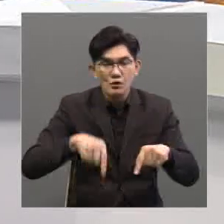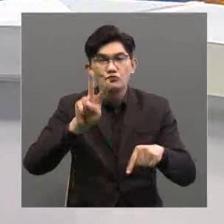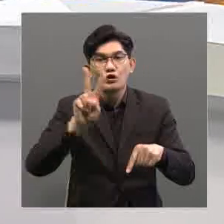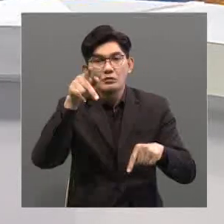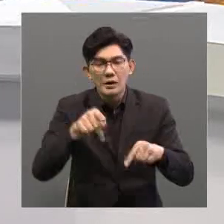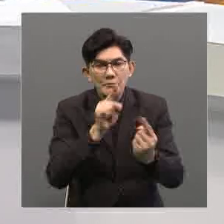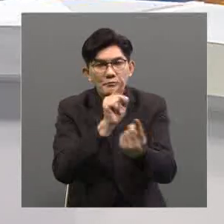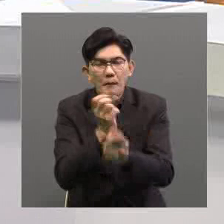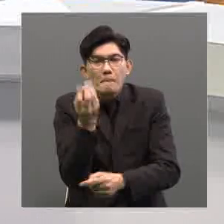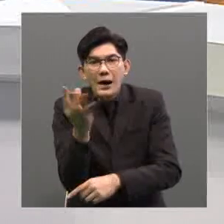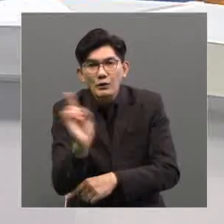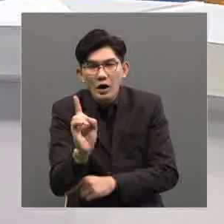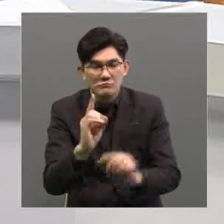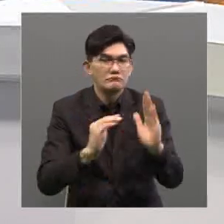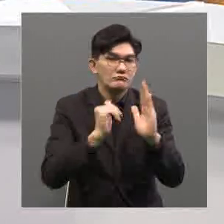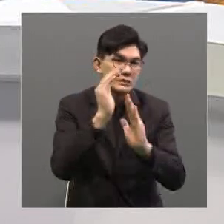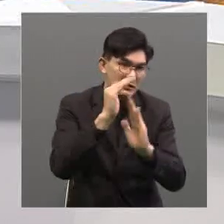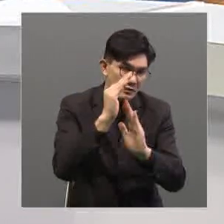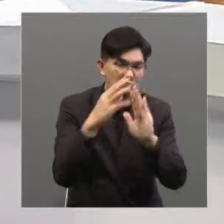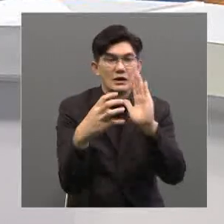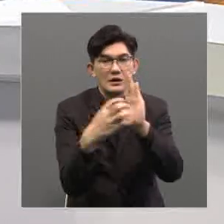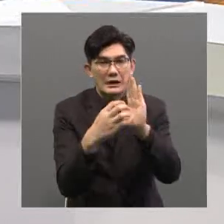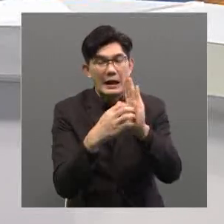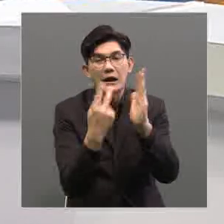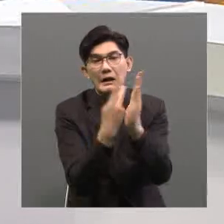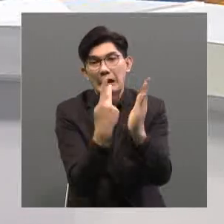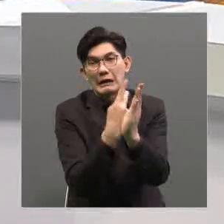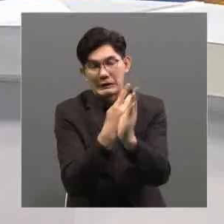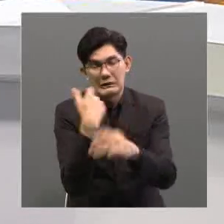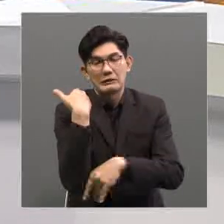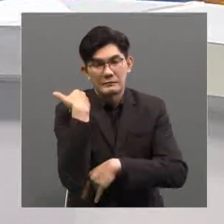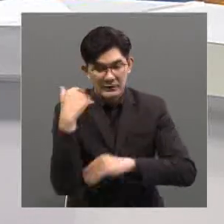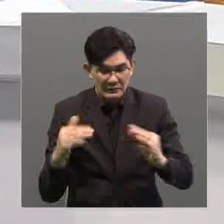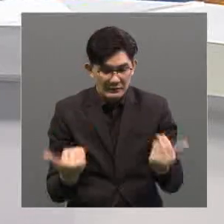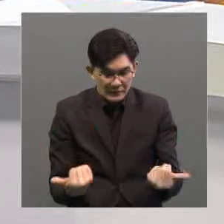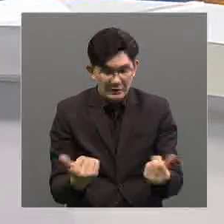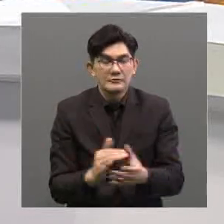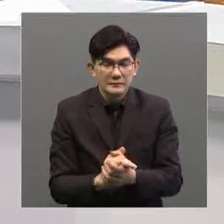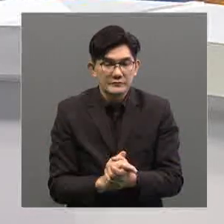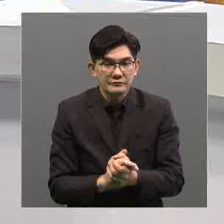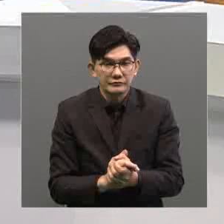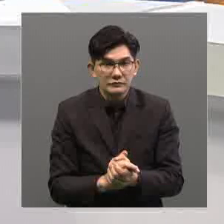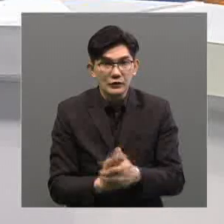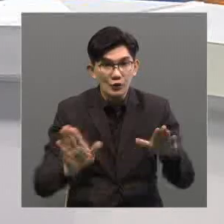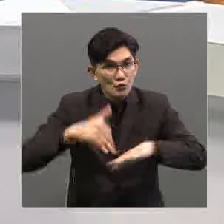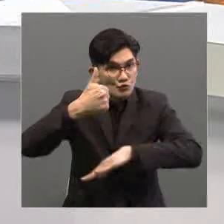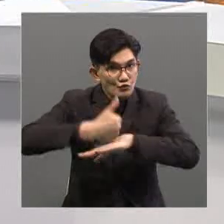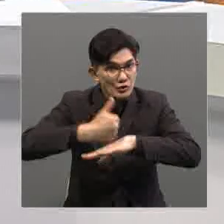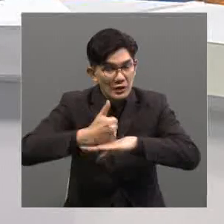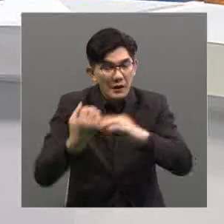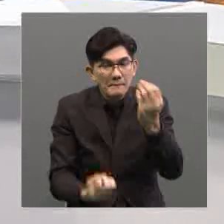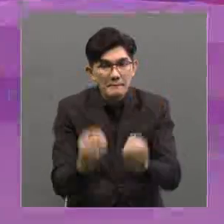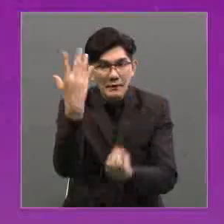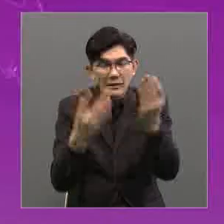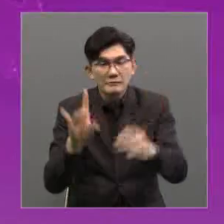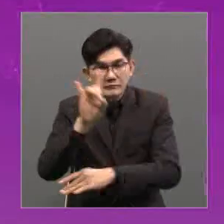พื้นที่ภาคเหนือค่ะรวมถึงภาคกลางอย่างเช่นจังหวัดกาญจนบุรีทำให้วันนี้เองรักษาราชการแทนอธิบดีกรมอุทยานแห่งชาติสัตว์